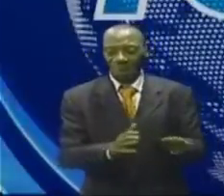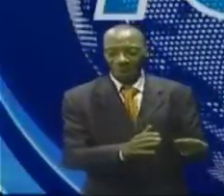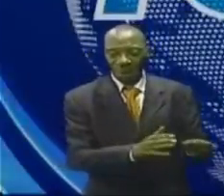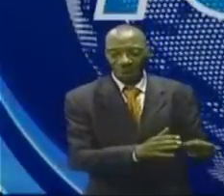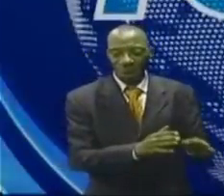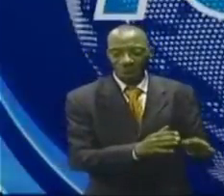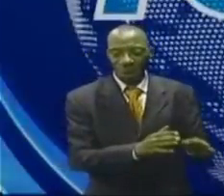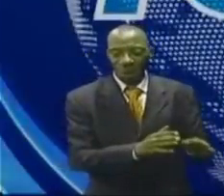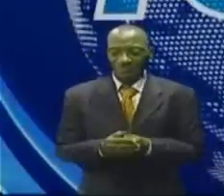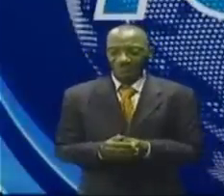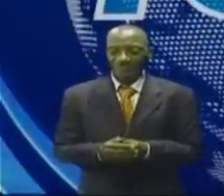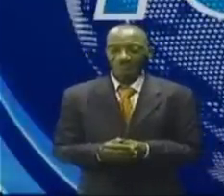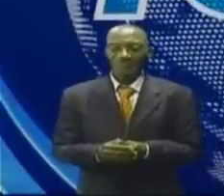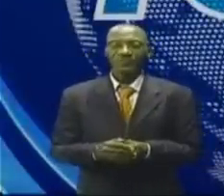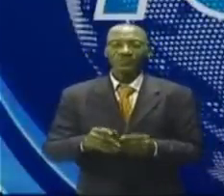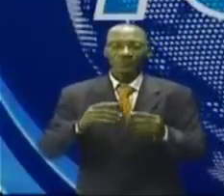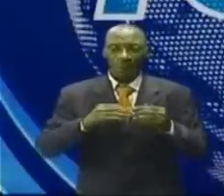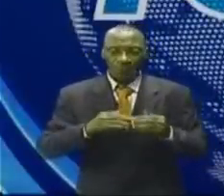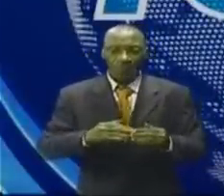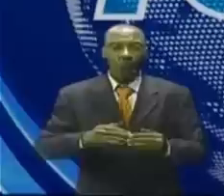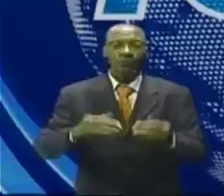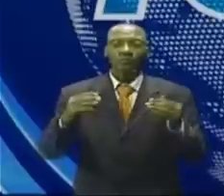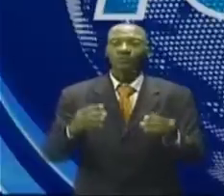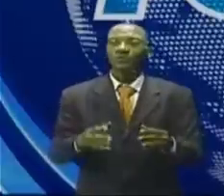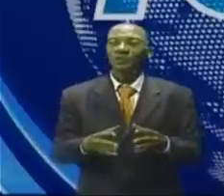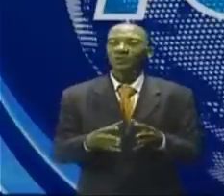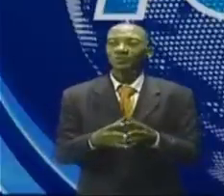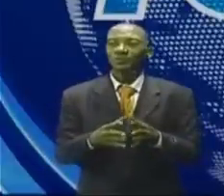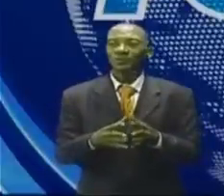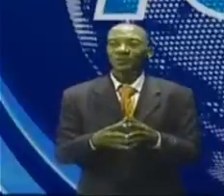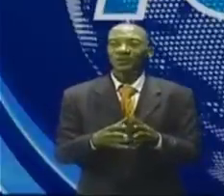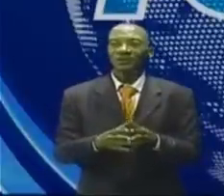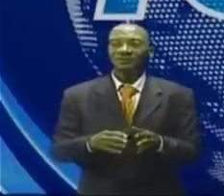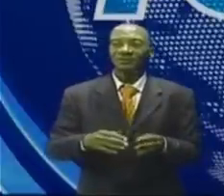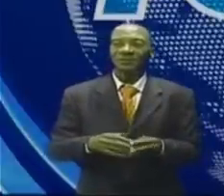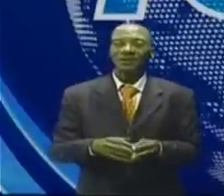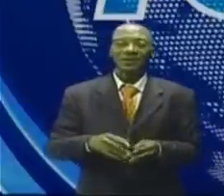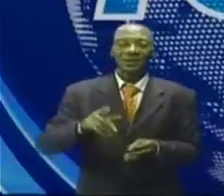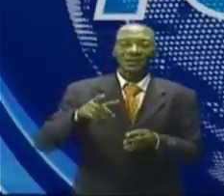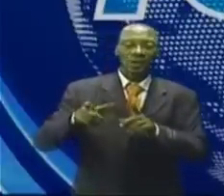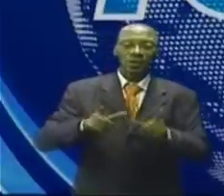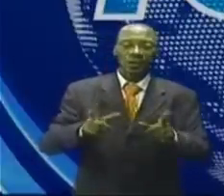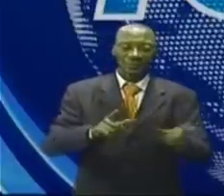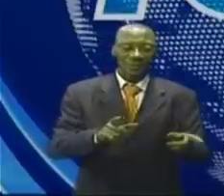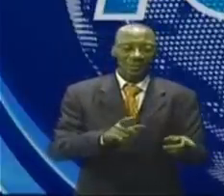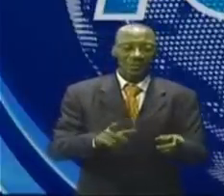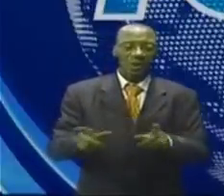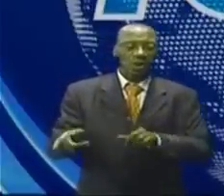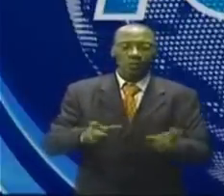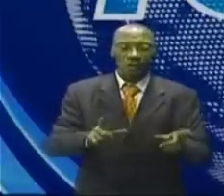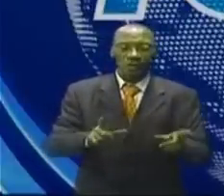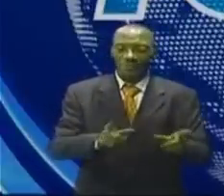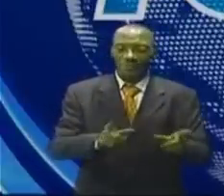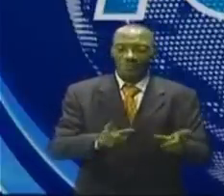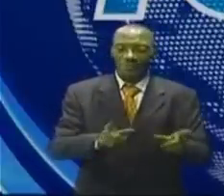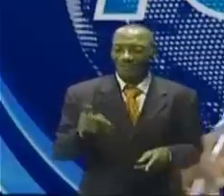partenariat gouvernemental opérateur minier du Lualaba, Fifi Masuka Saini, gouverneur de cette province,